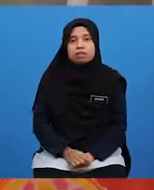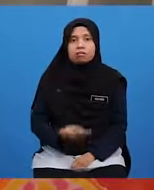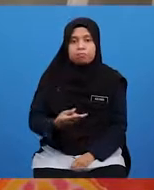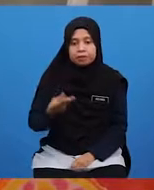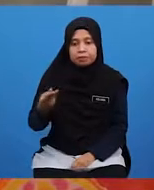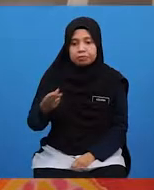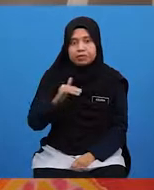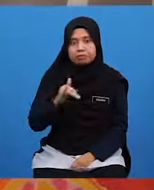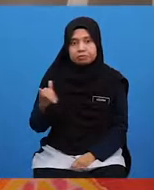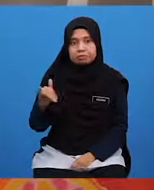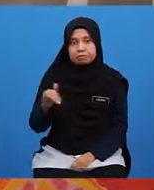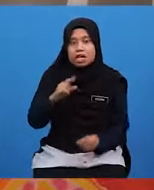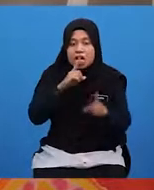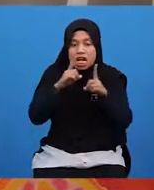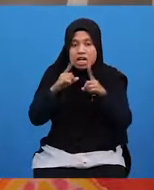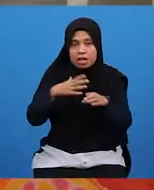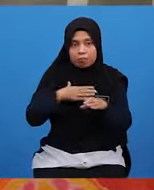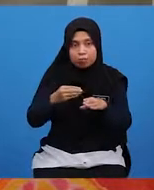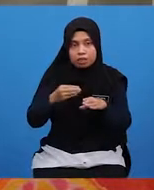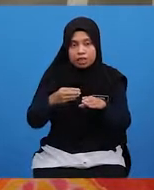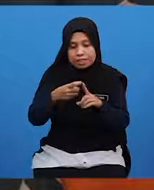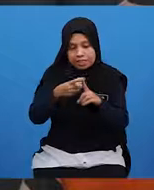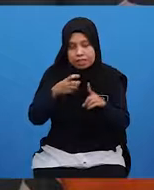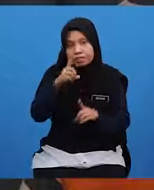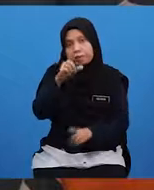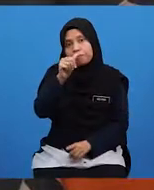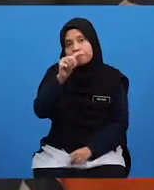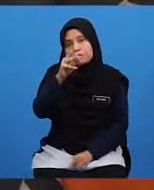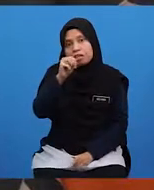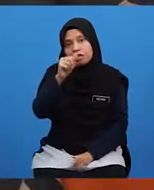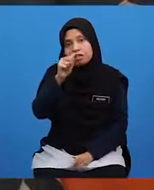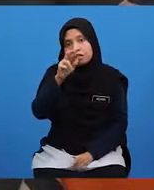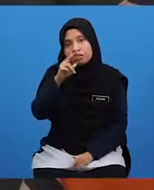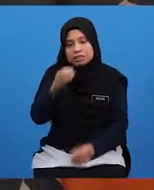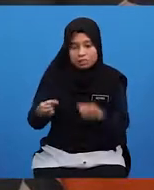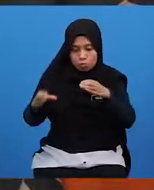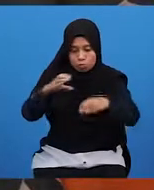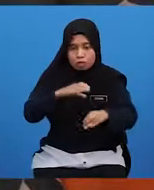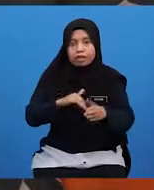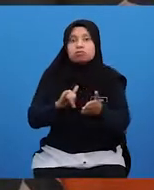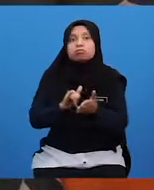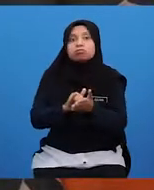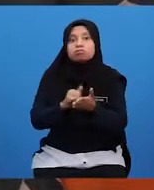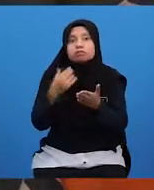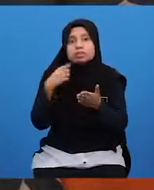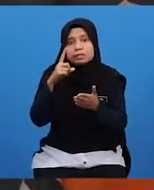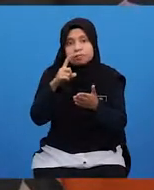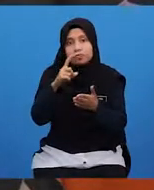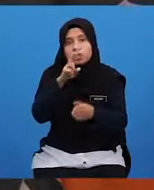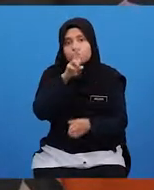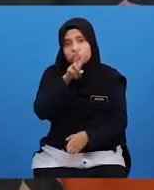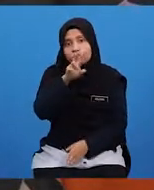lilin adalah lilin putih dan damar. Purata campuran bahan ini ialah dalam nisbah